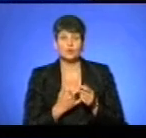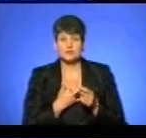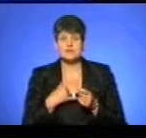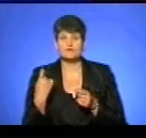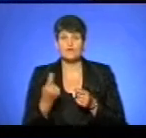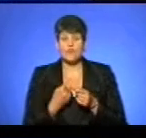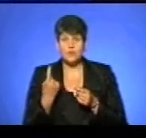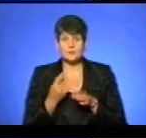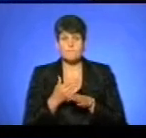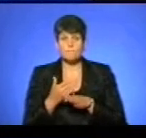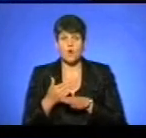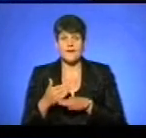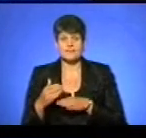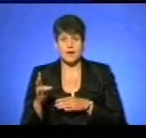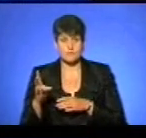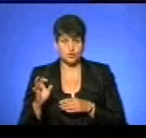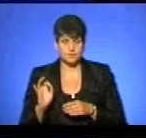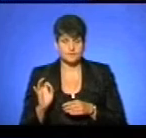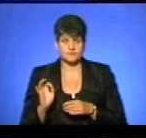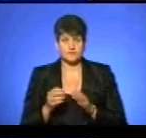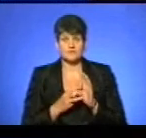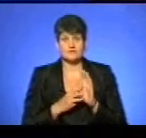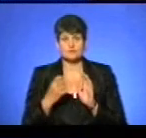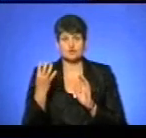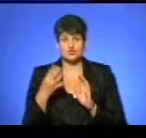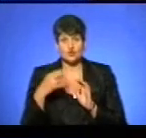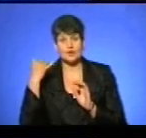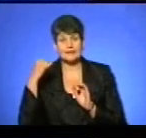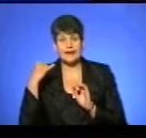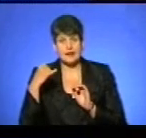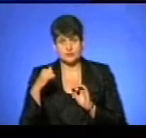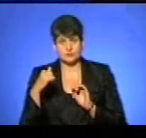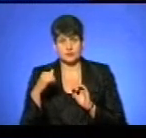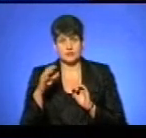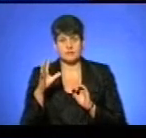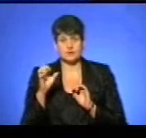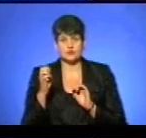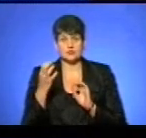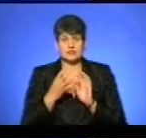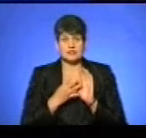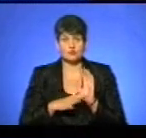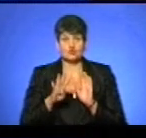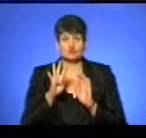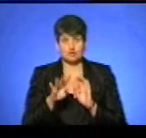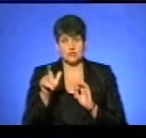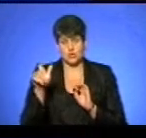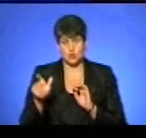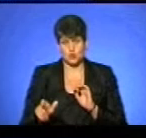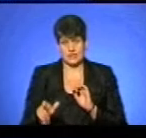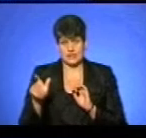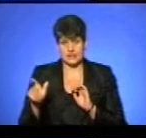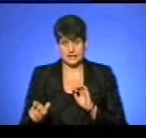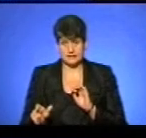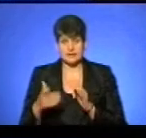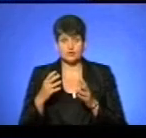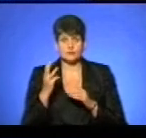області, якщо поетапно будемо говорити, 840 теляток і 594 людини. Так? То якщо по